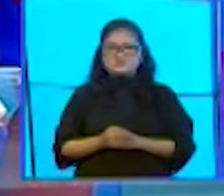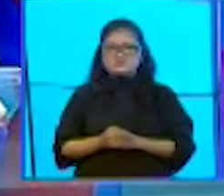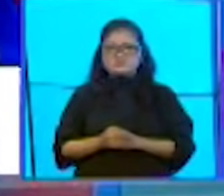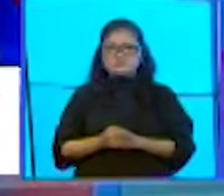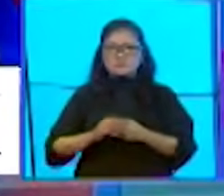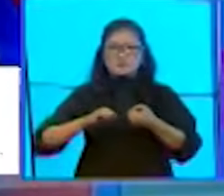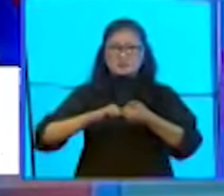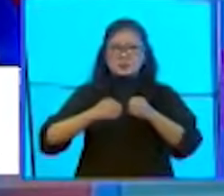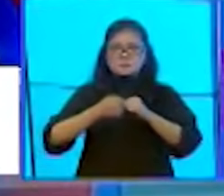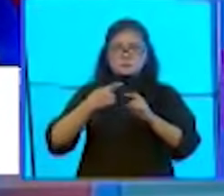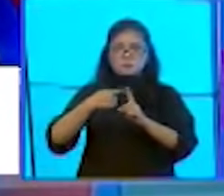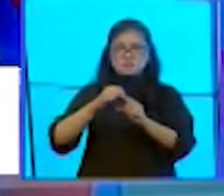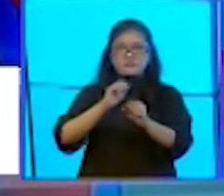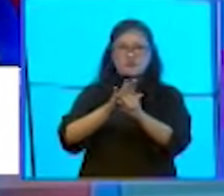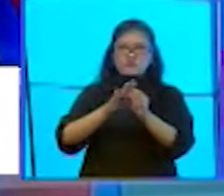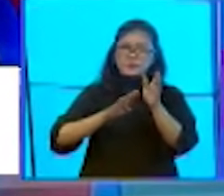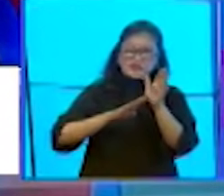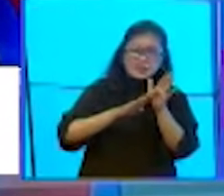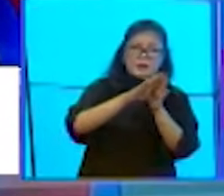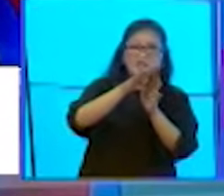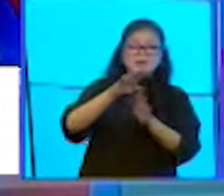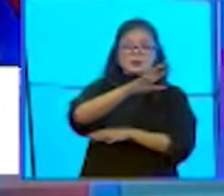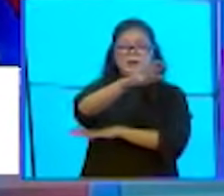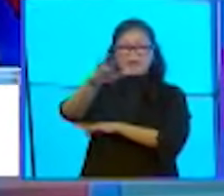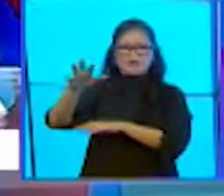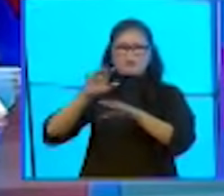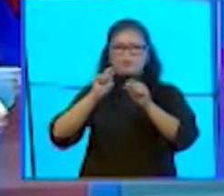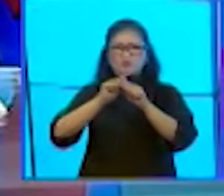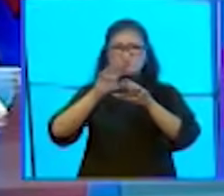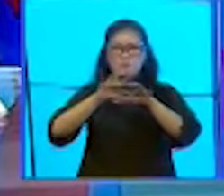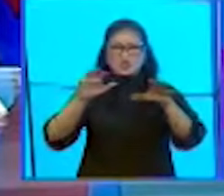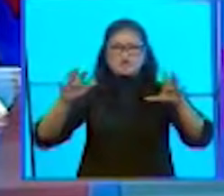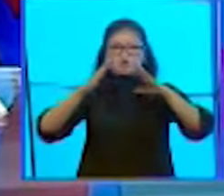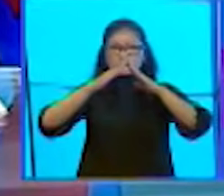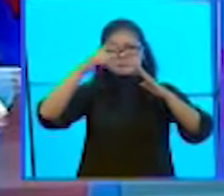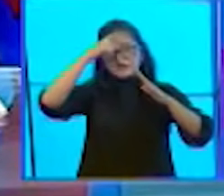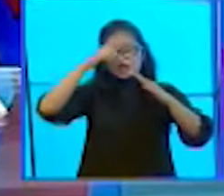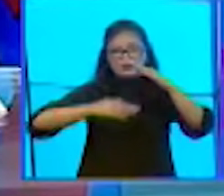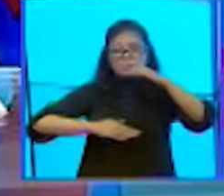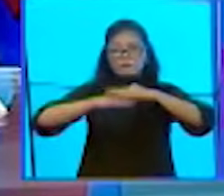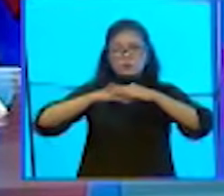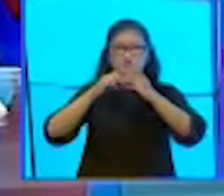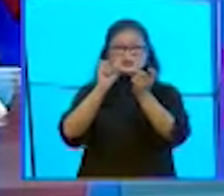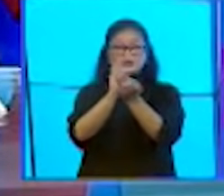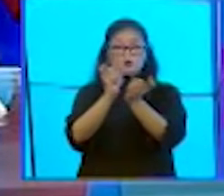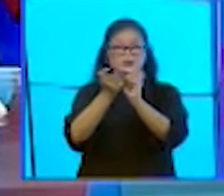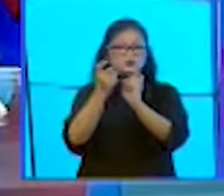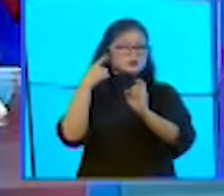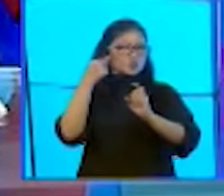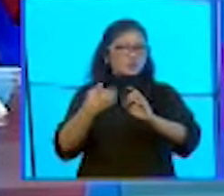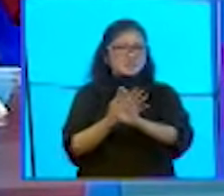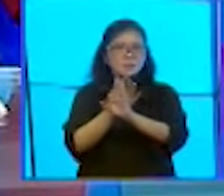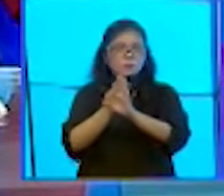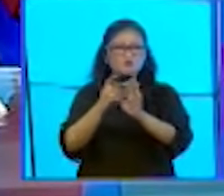Mirsa, lonjakan kasus positif COVID-19 di berbagai daerah membuat banyak rumah sakit penuh. Di Sidoarjo, Jawa Timur, dan Temanggung, Jawa Tengah,